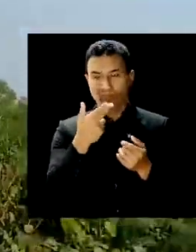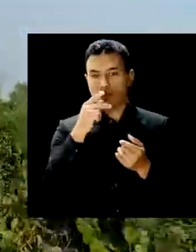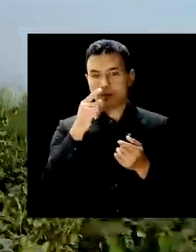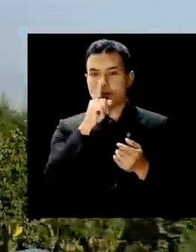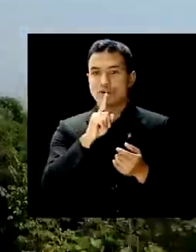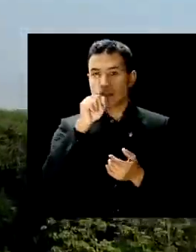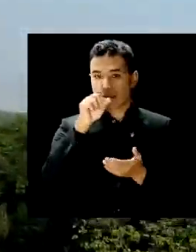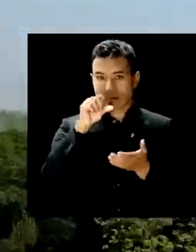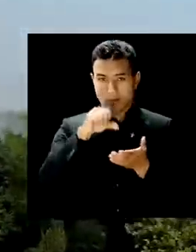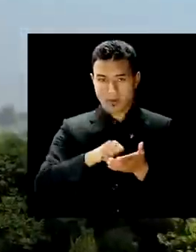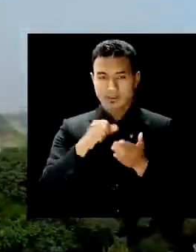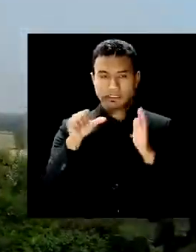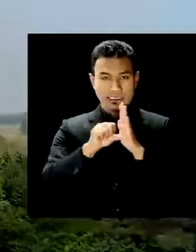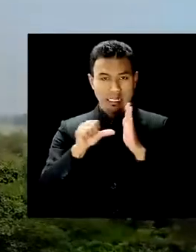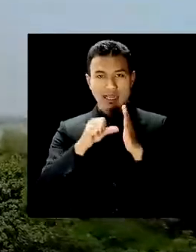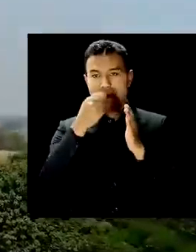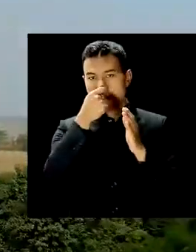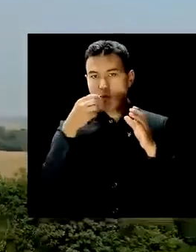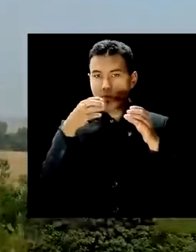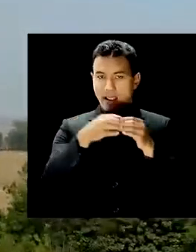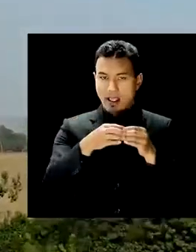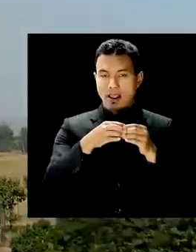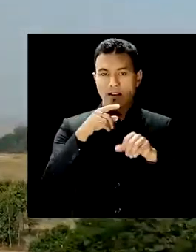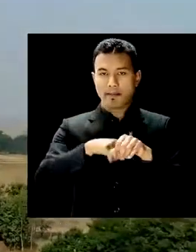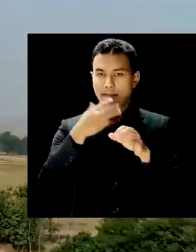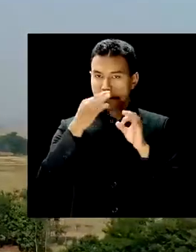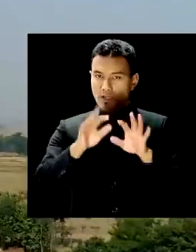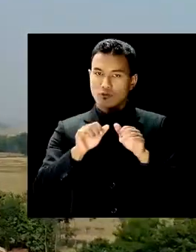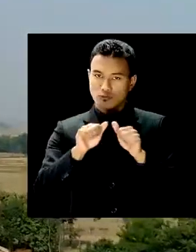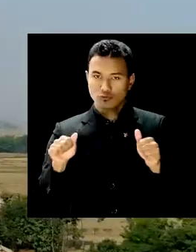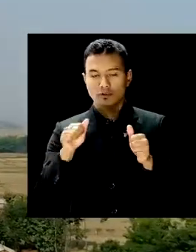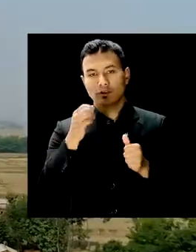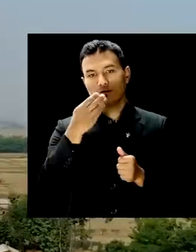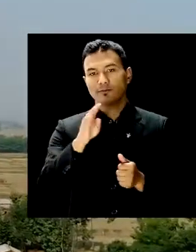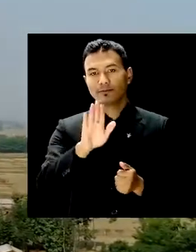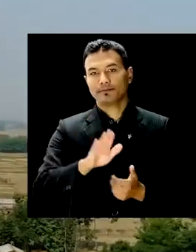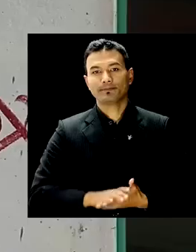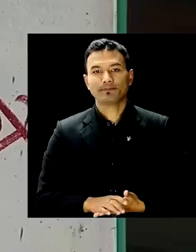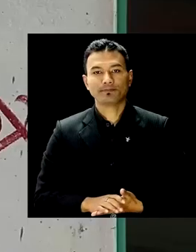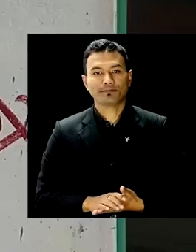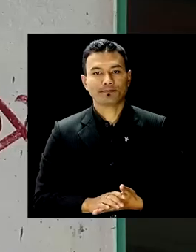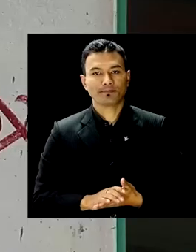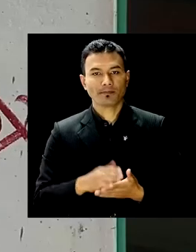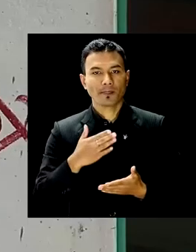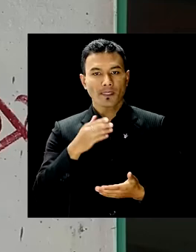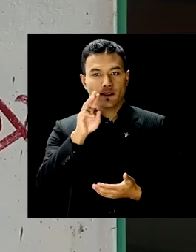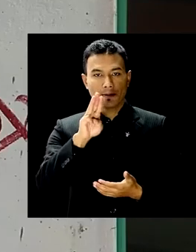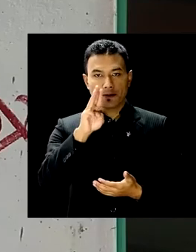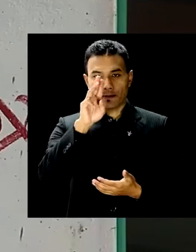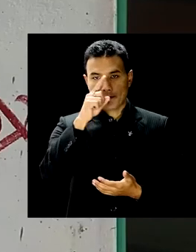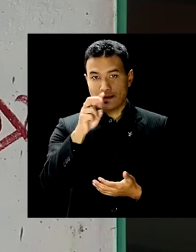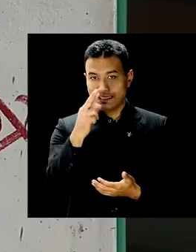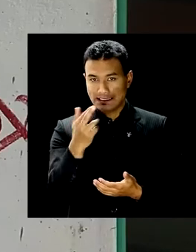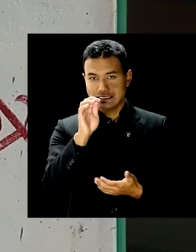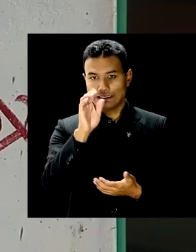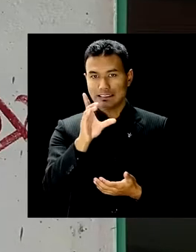एकचोटि हाम्रो जिल्ला अथवा पालिकाले निर्धारण गरेको समयबाट हामी दिन्छौँ। जस मेरी स्टोपले